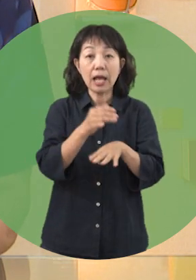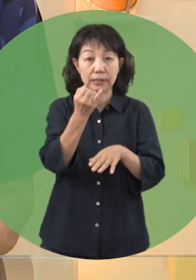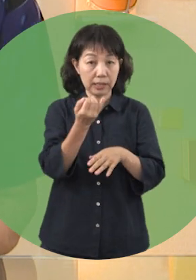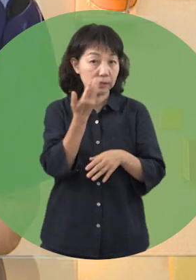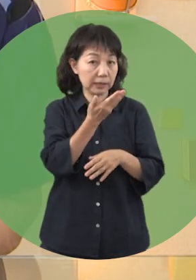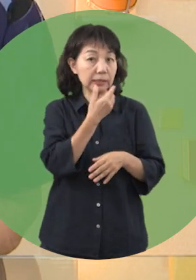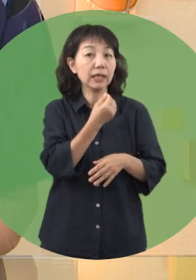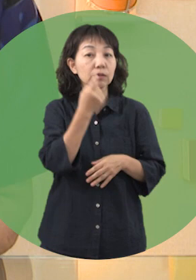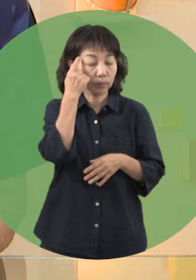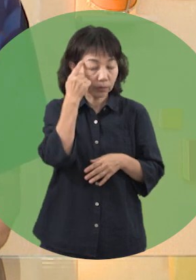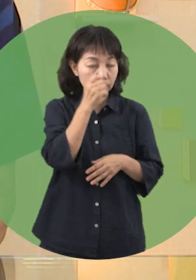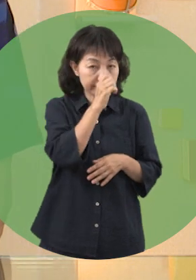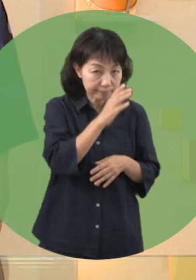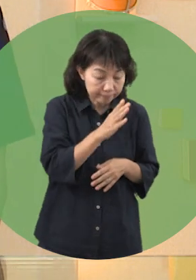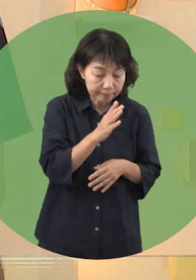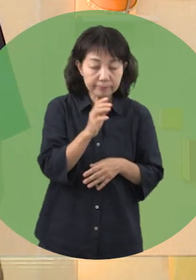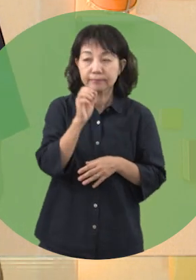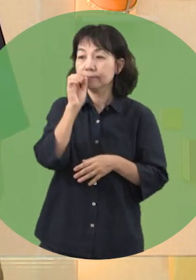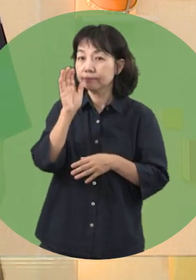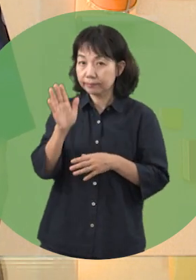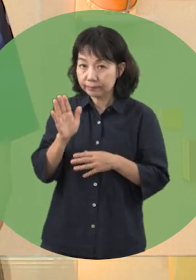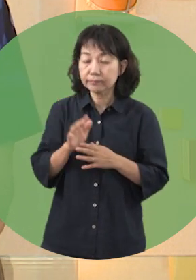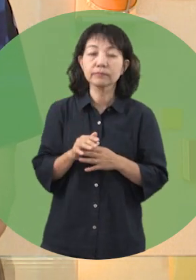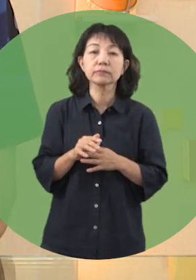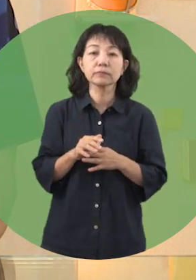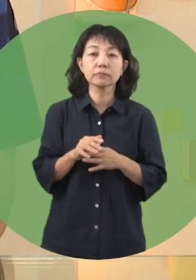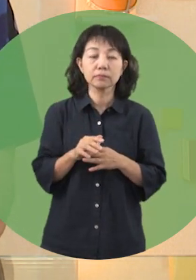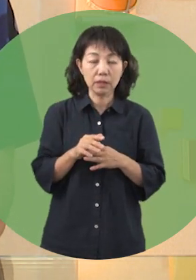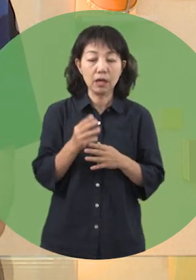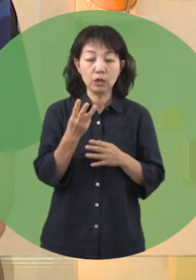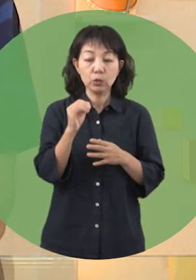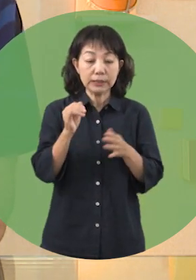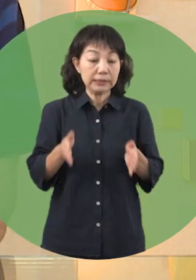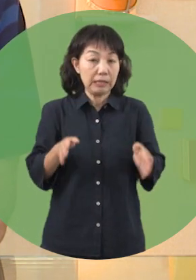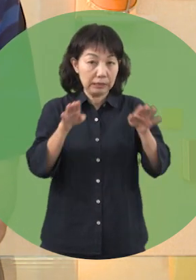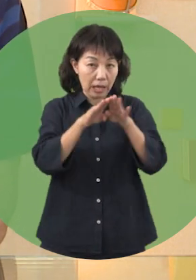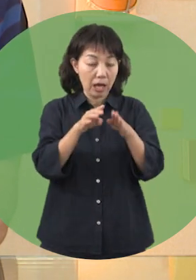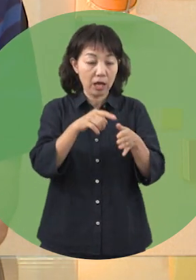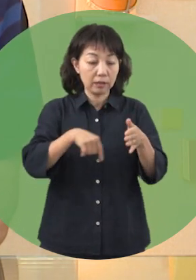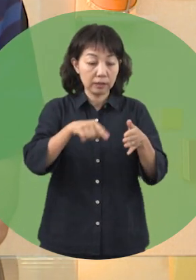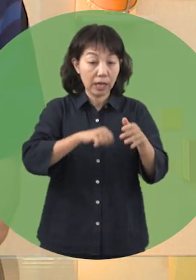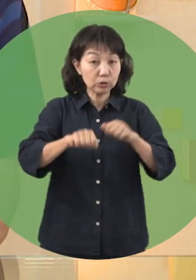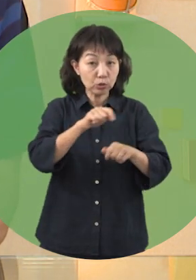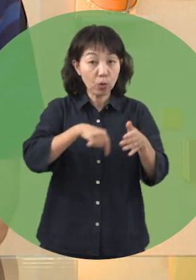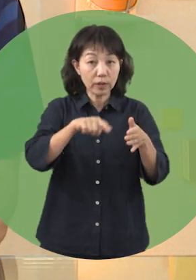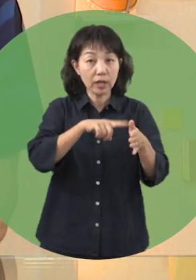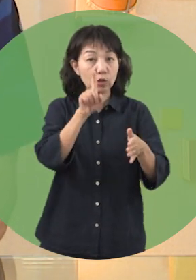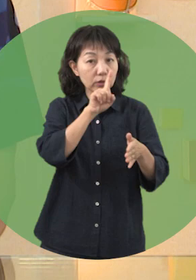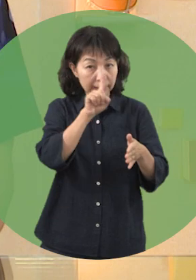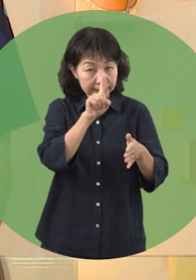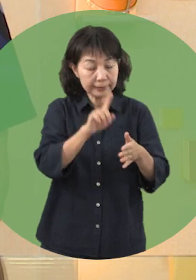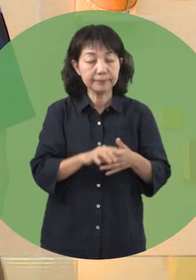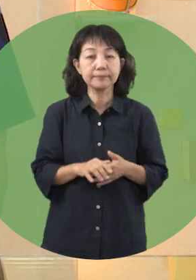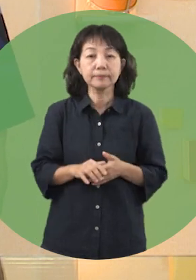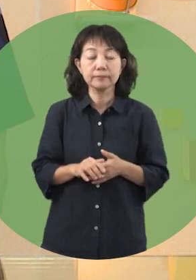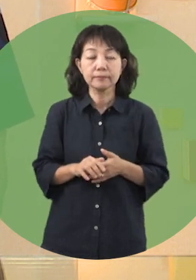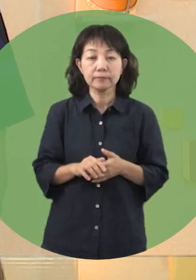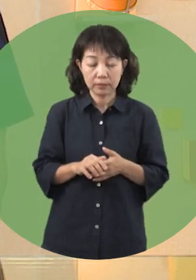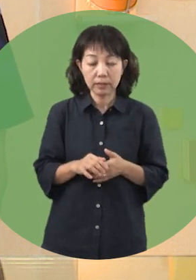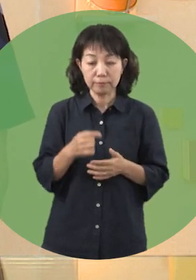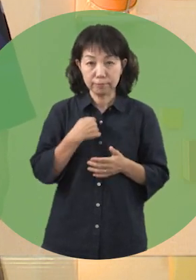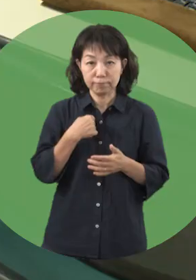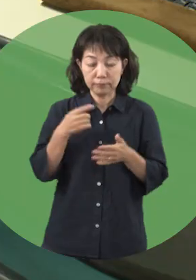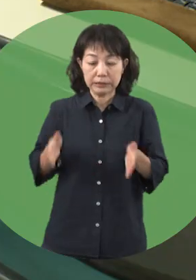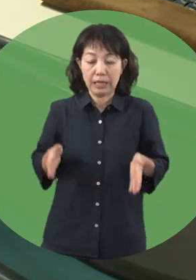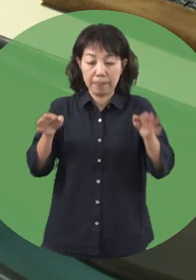願いします。 よろしくお願いします。 ではまずユイセンターではどんな活動を行っているんですか？ はい、当セン